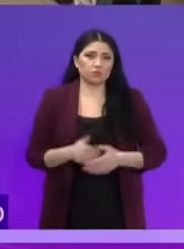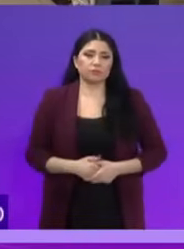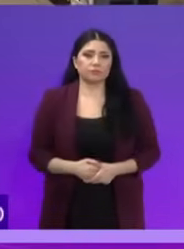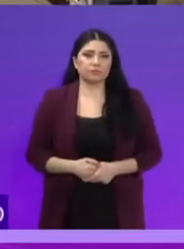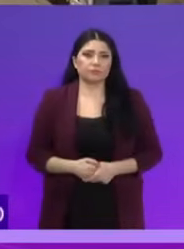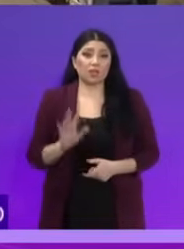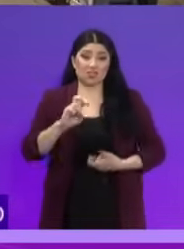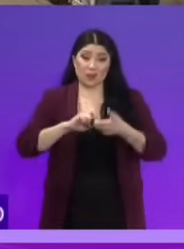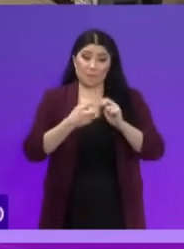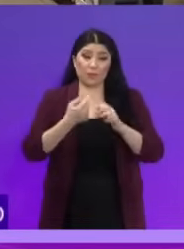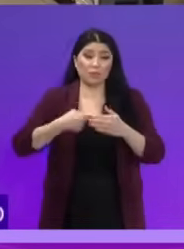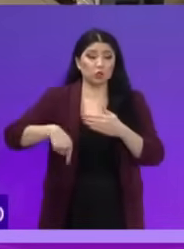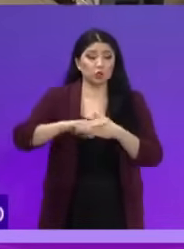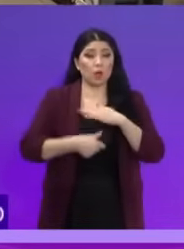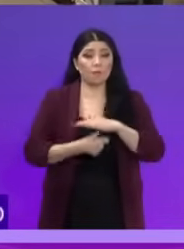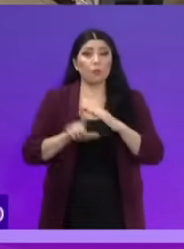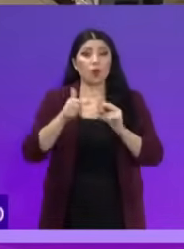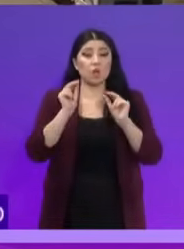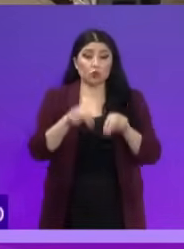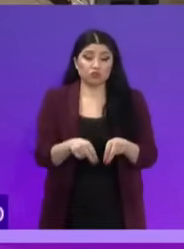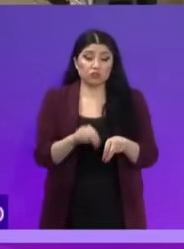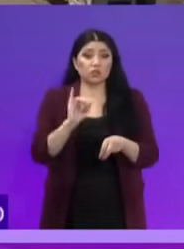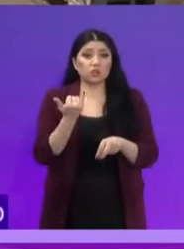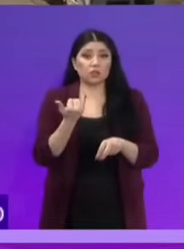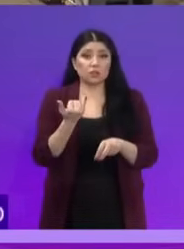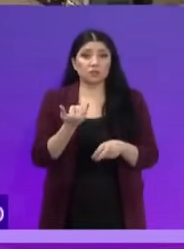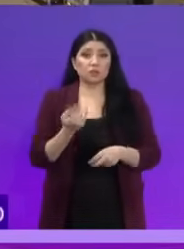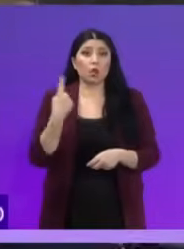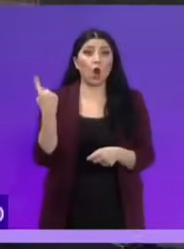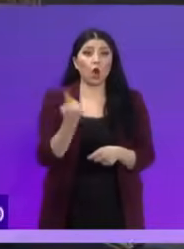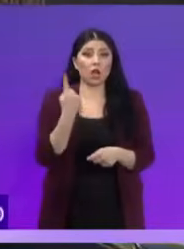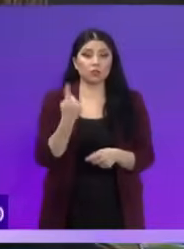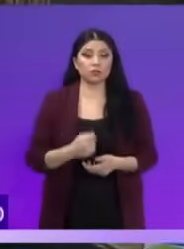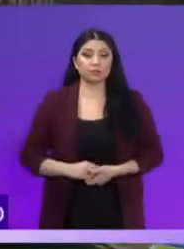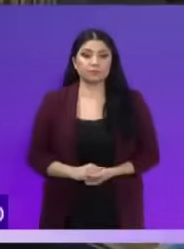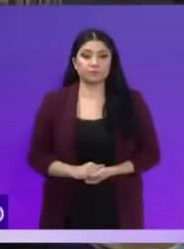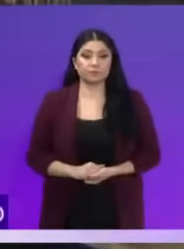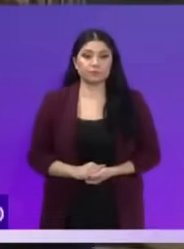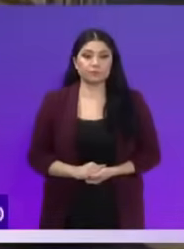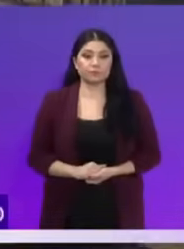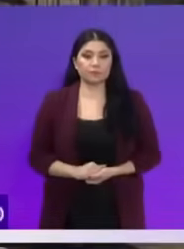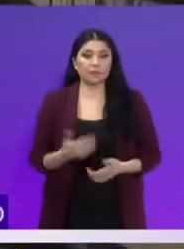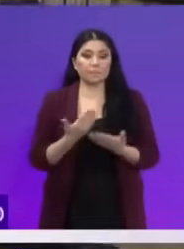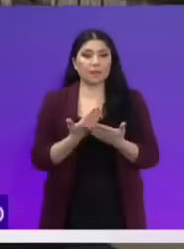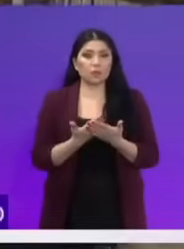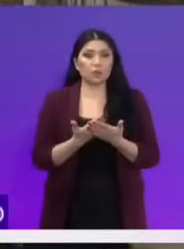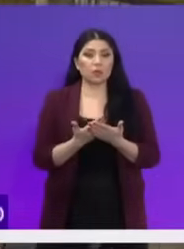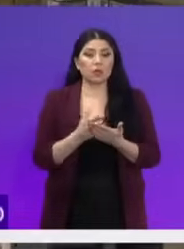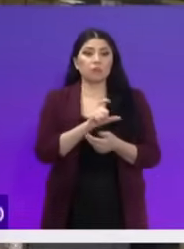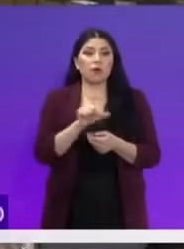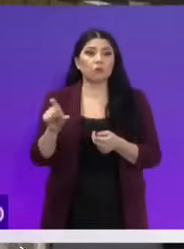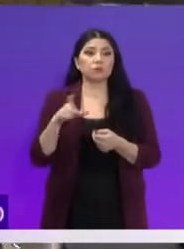jurul capitalei s-ar putea extinde, vă spuneam, și în oraș, pentru că sunt foarte